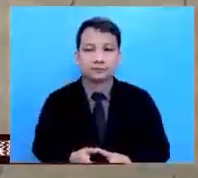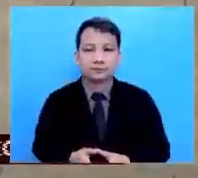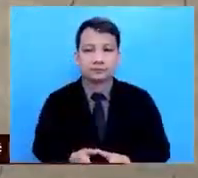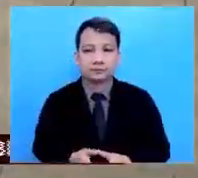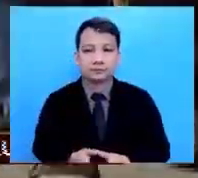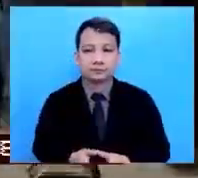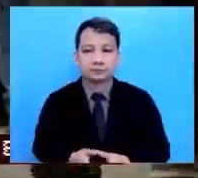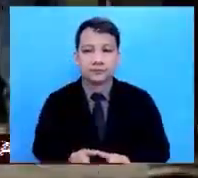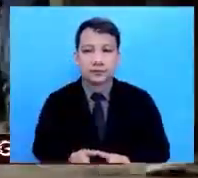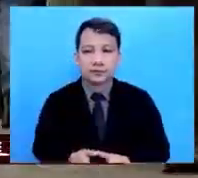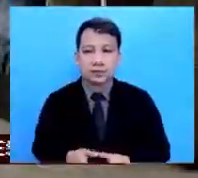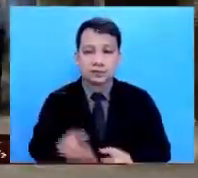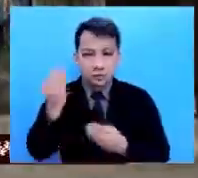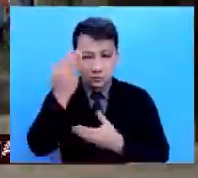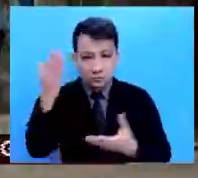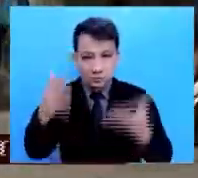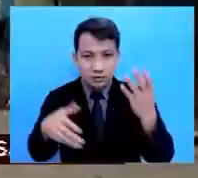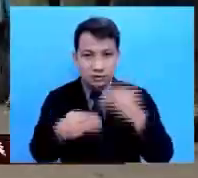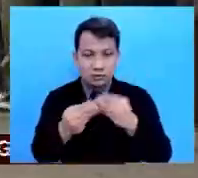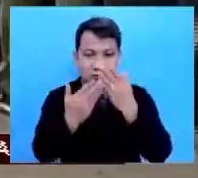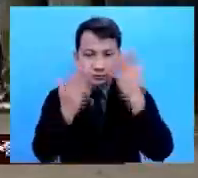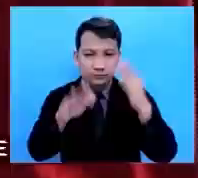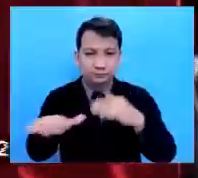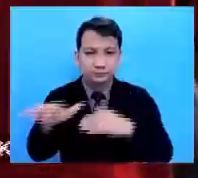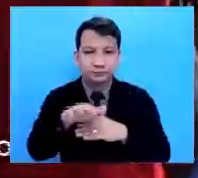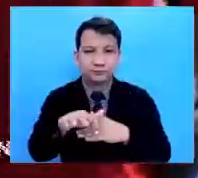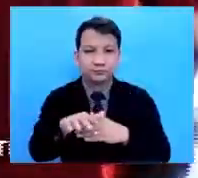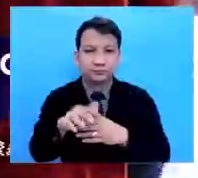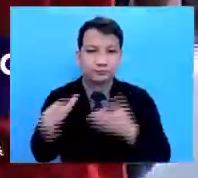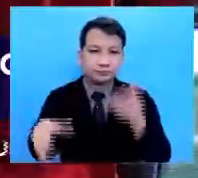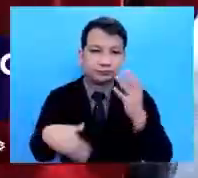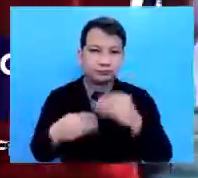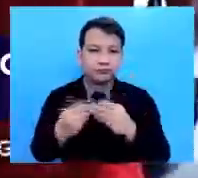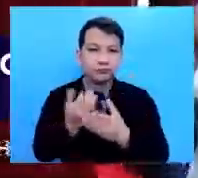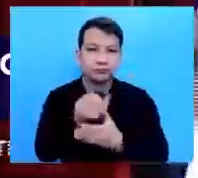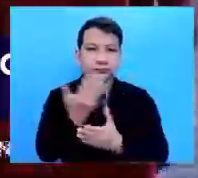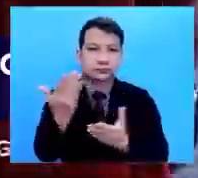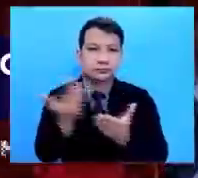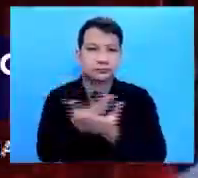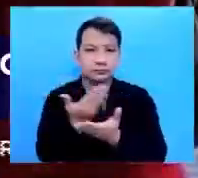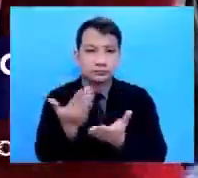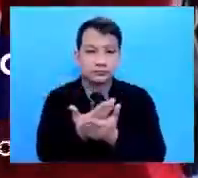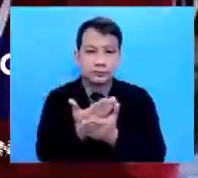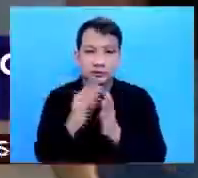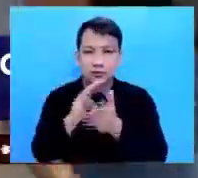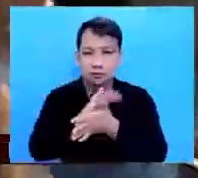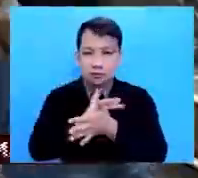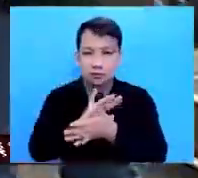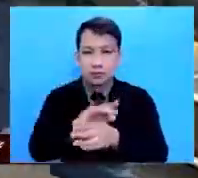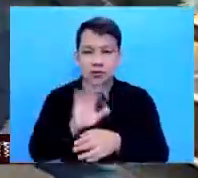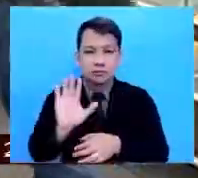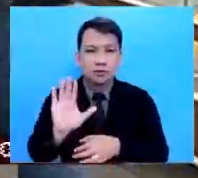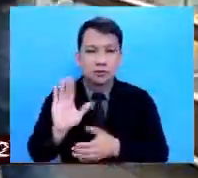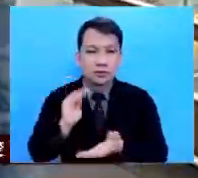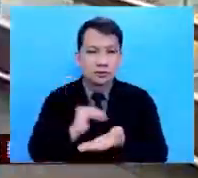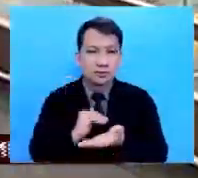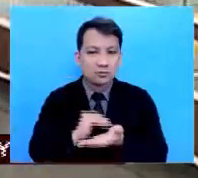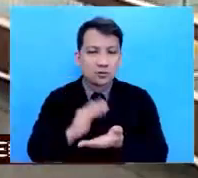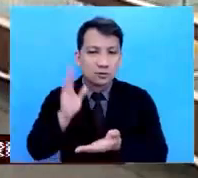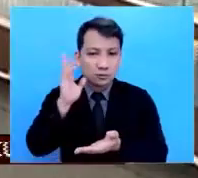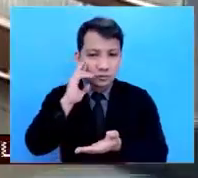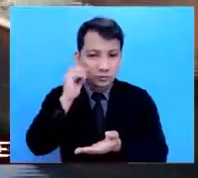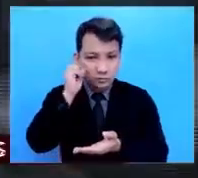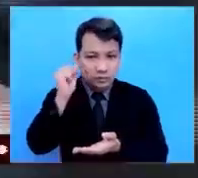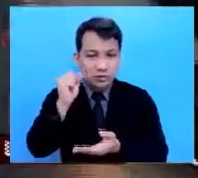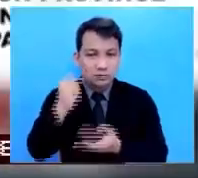Pinangangambang susunod na linggo ay magsimula ulit na tumaas ang bilang ng mga bagong kaso ng COVID-19. Ayon kay Dr. Rodjean Silante, miyembro